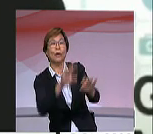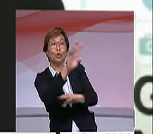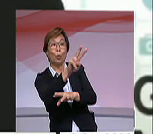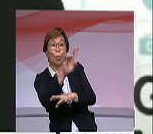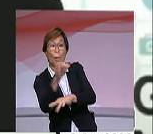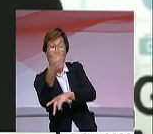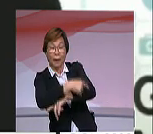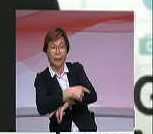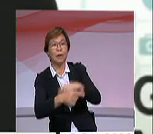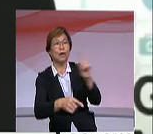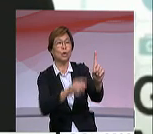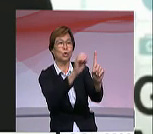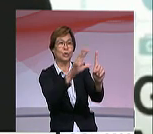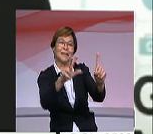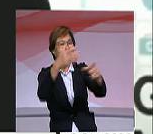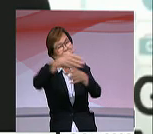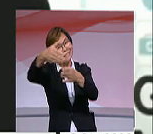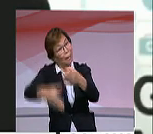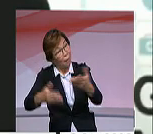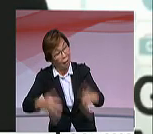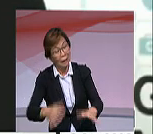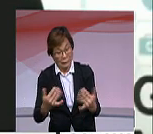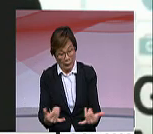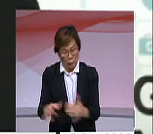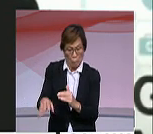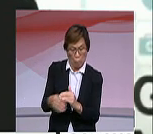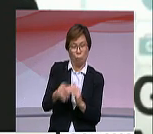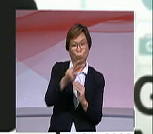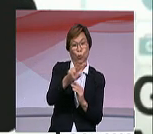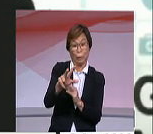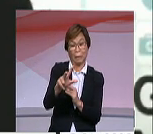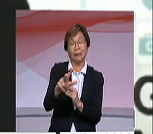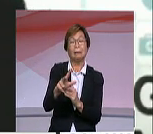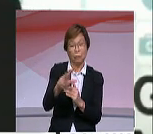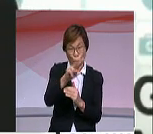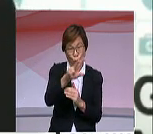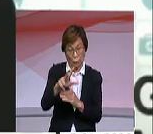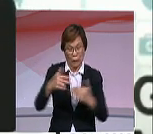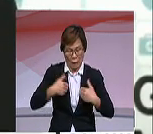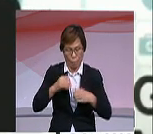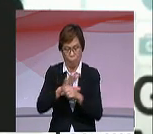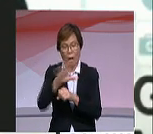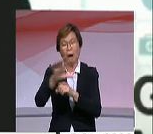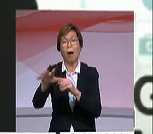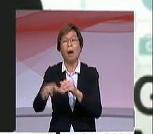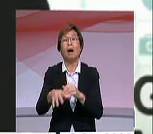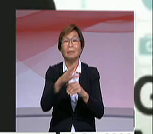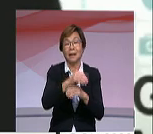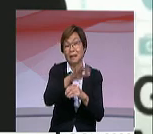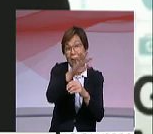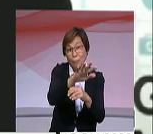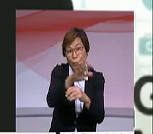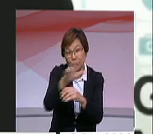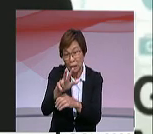ini ialah 103. Pada hari ini, 23 kluster yang aktif ada pertambahan kes dan 52